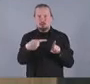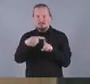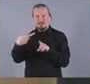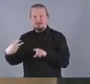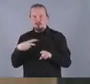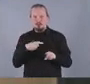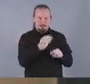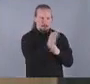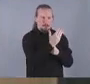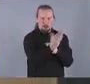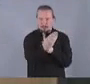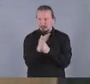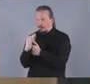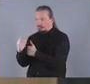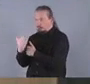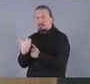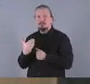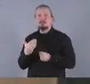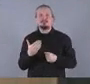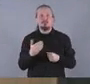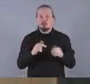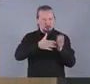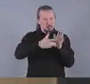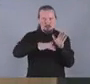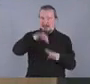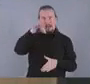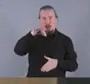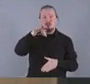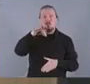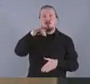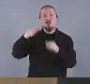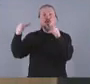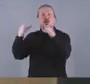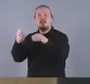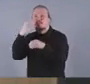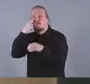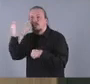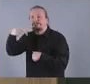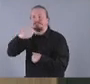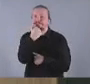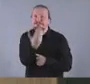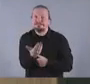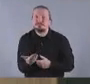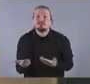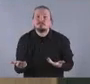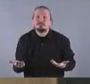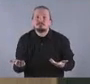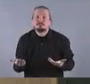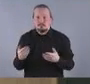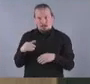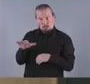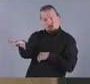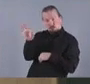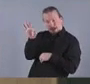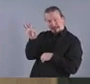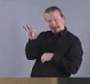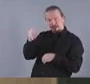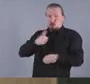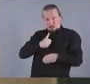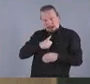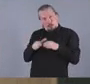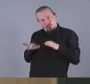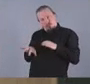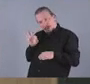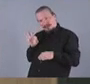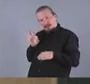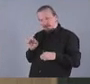représentés, vous êtes le porte-parole de vos groupes. Tous les élus des autres groupes qui ne peuvent pas malheureusement être ici ont été choisis au sein de nos propres groupes. Vous